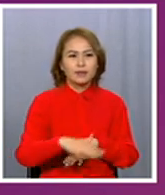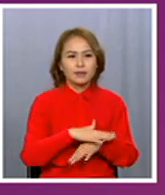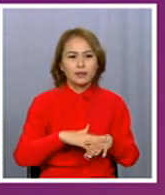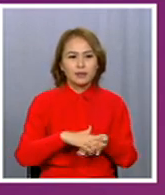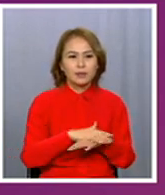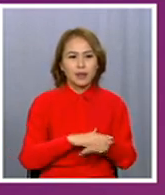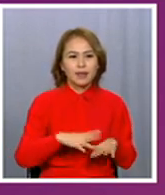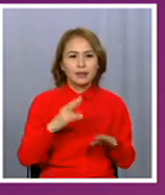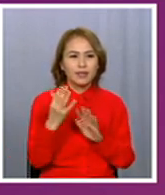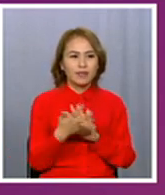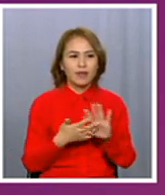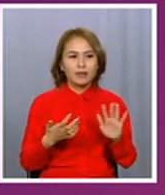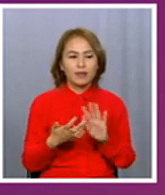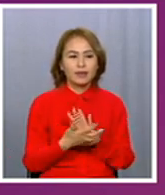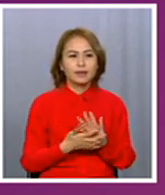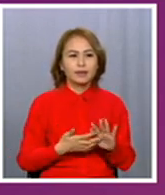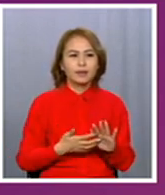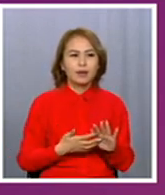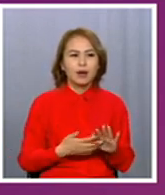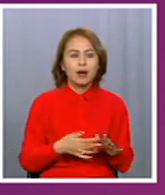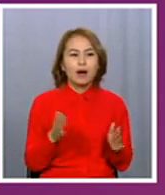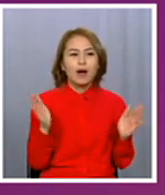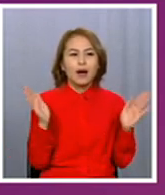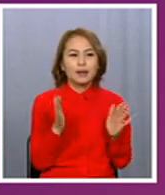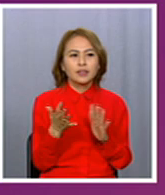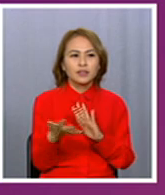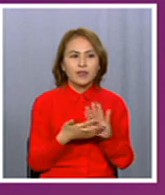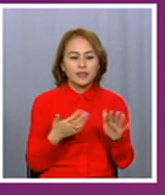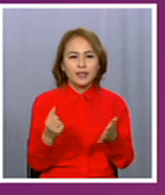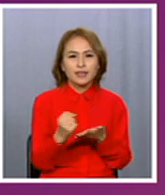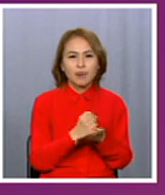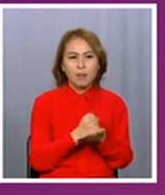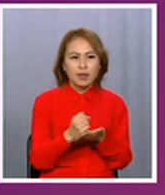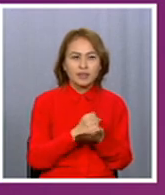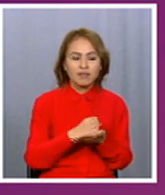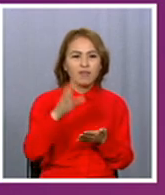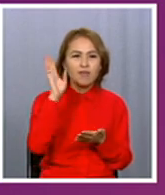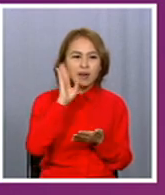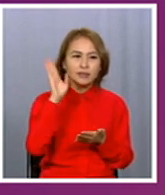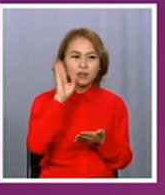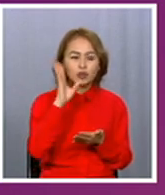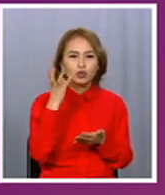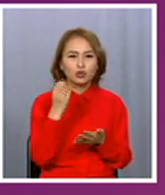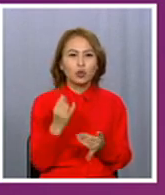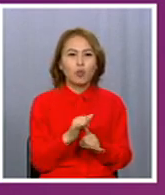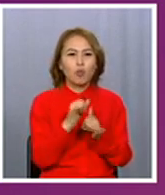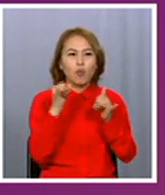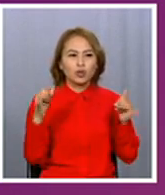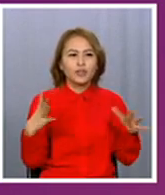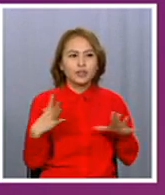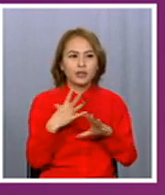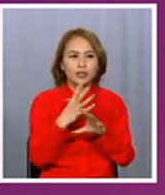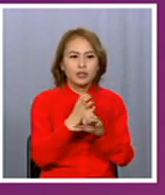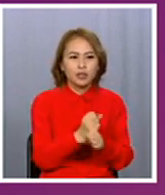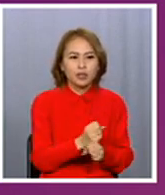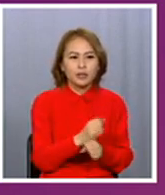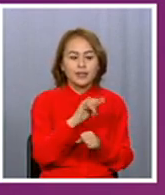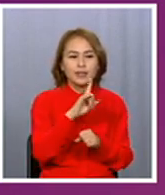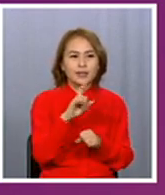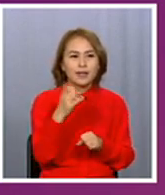не хватает. Ограниченные запасы пресной воды еще больше сокращаются из-за